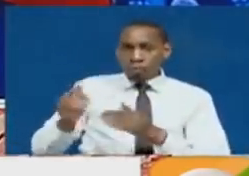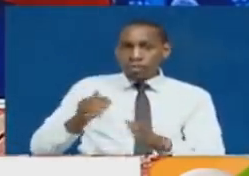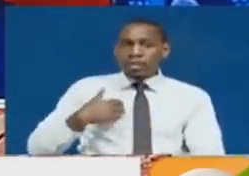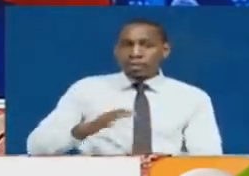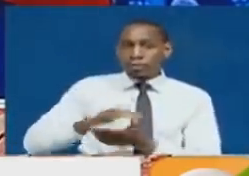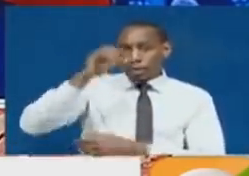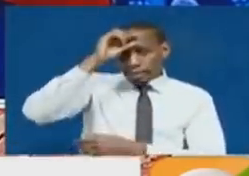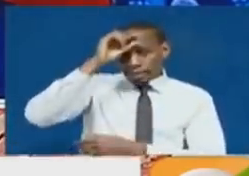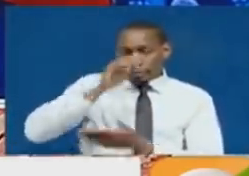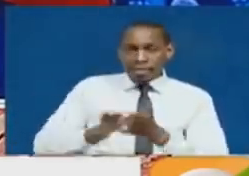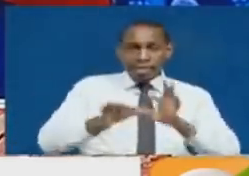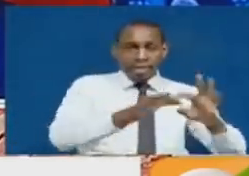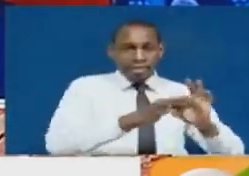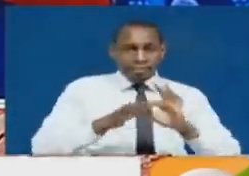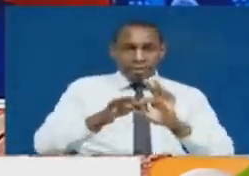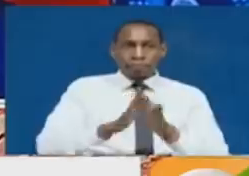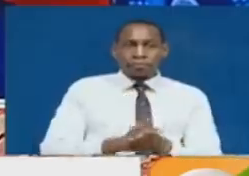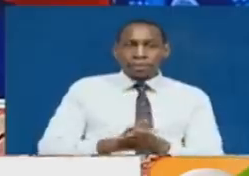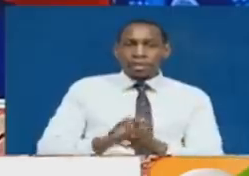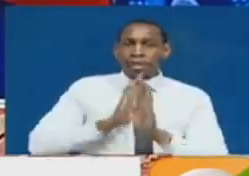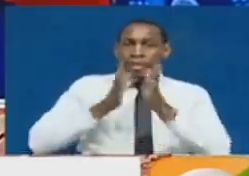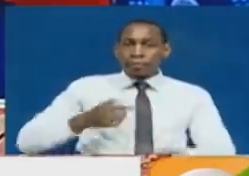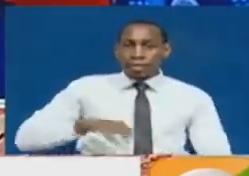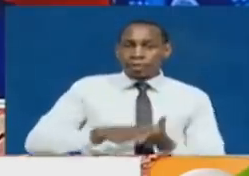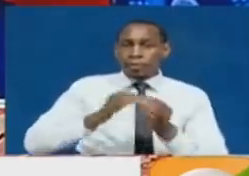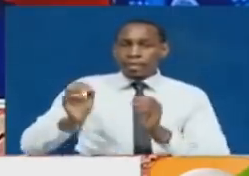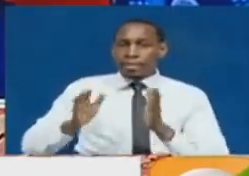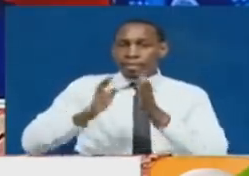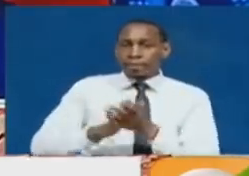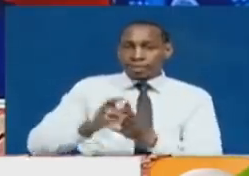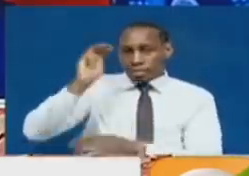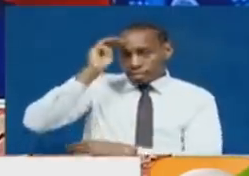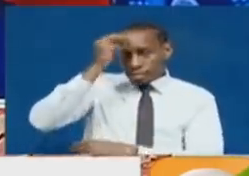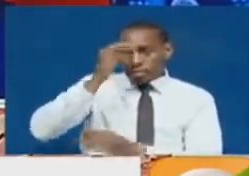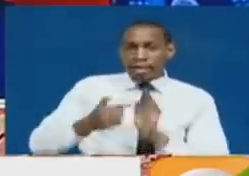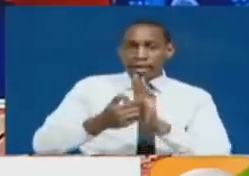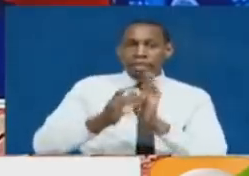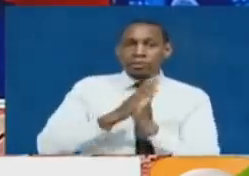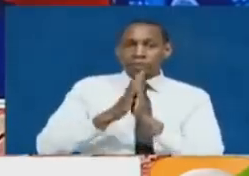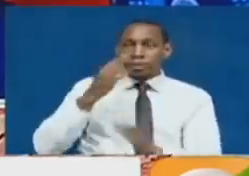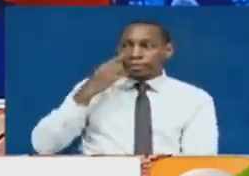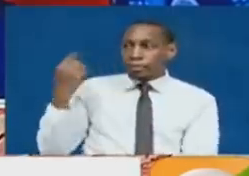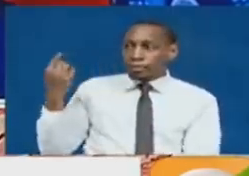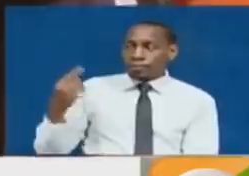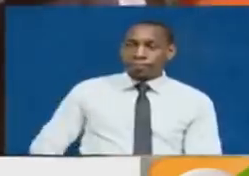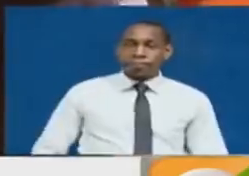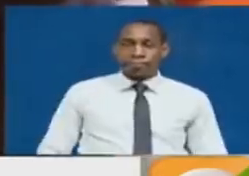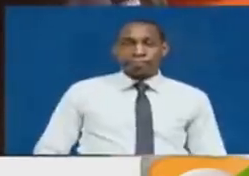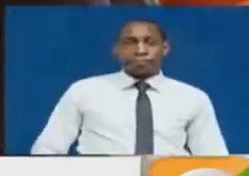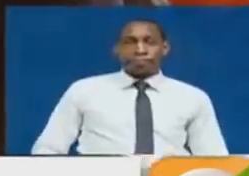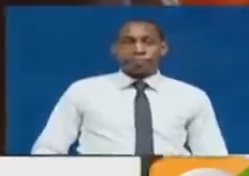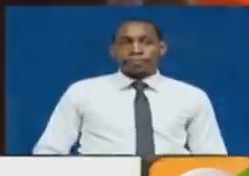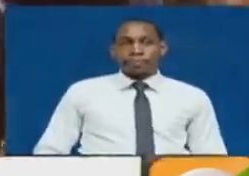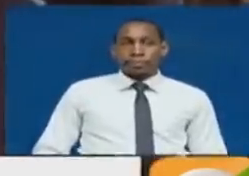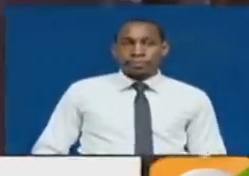yake katika safari ya Azimio la Umoja. Sam Gituko alihudhuria hafla ya Karua na Odinga na hii hapa taarifa yake.